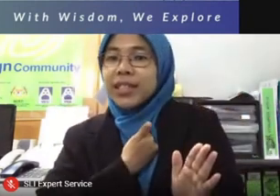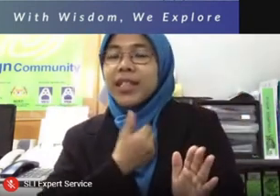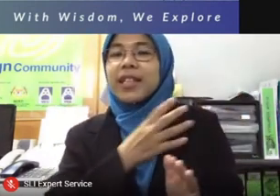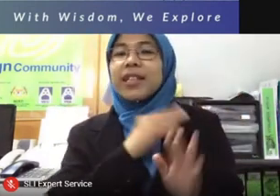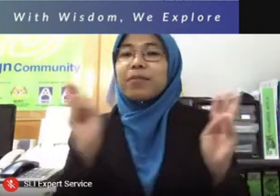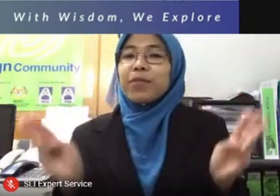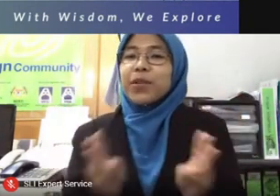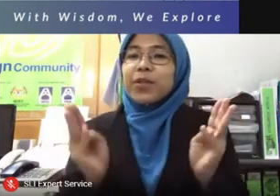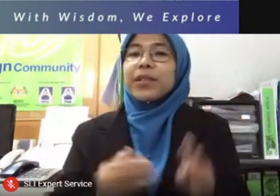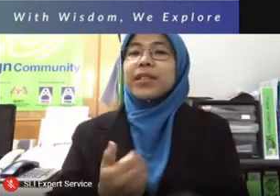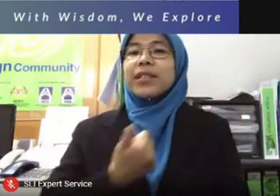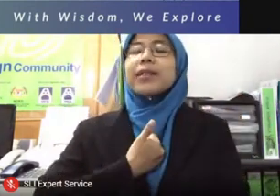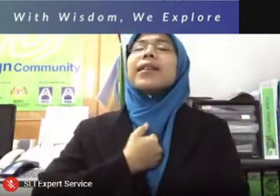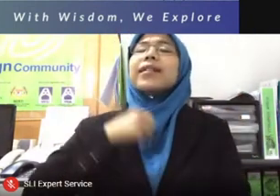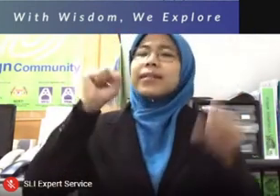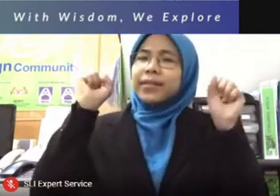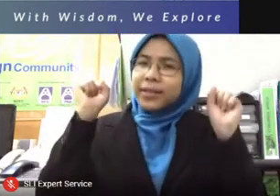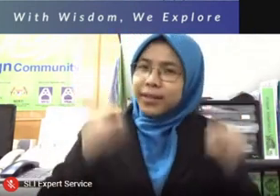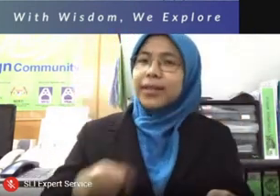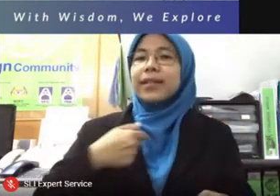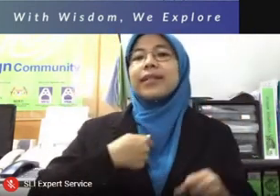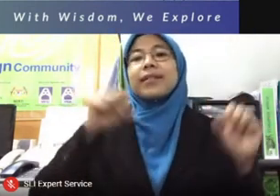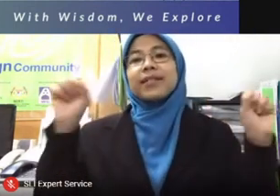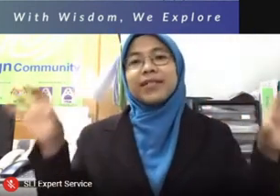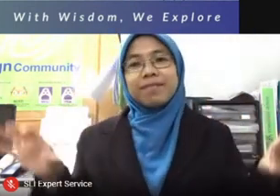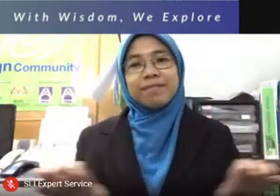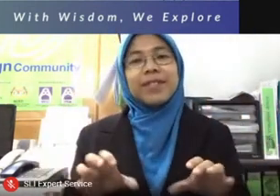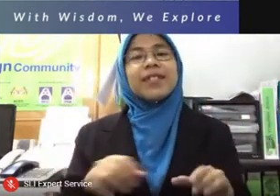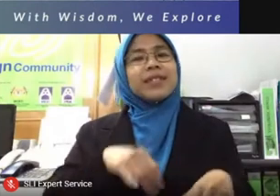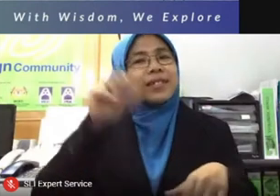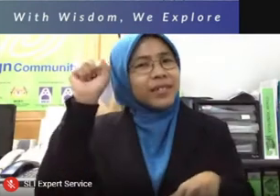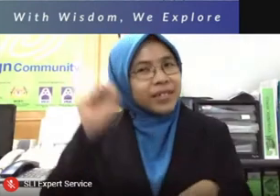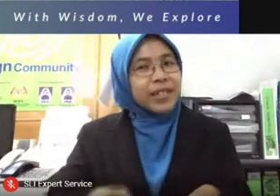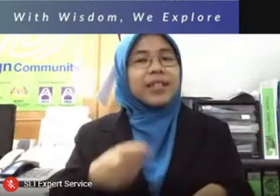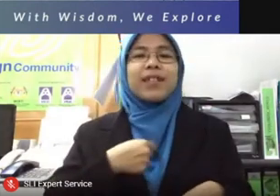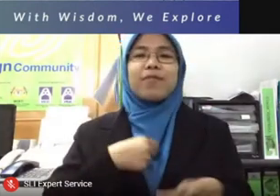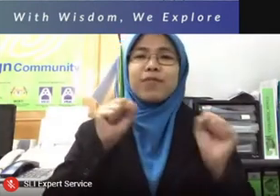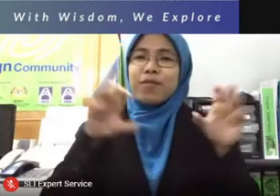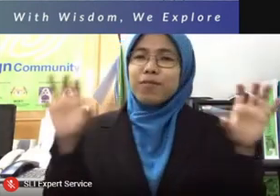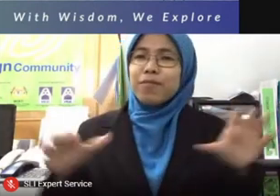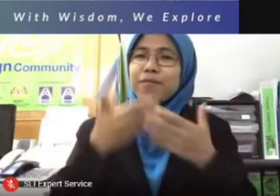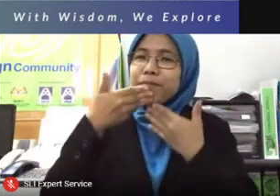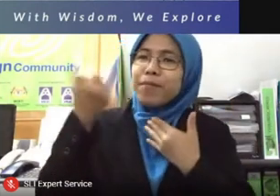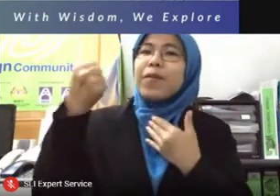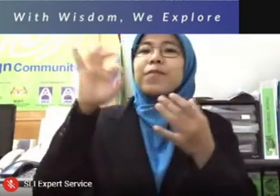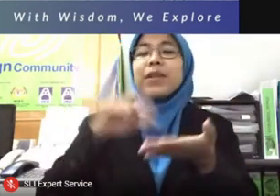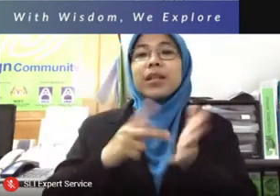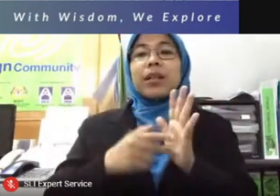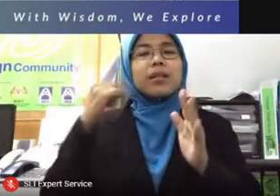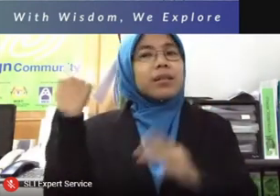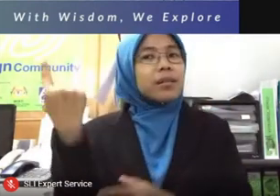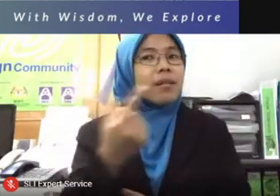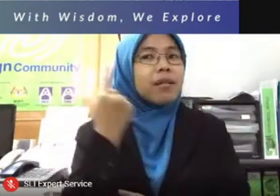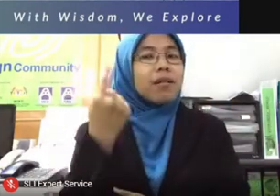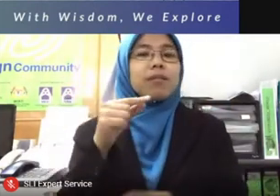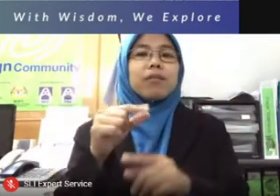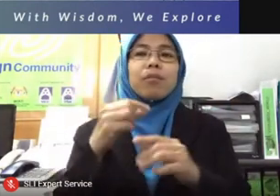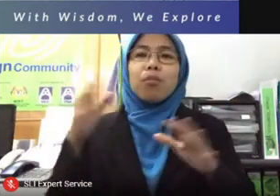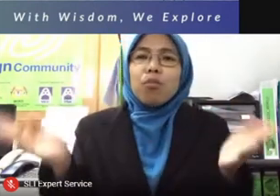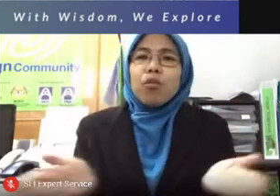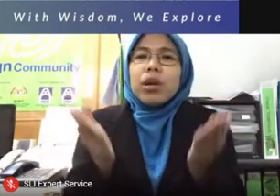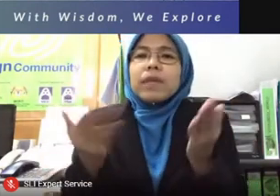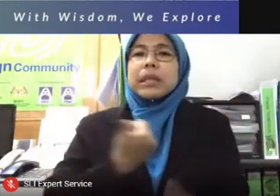motivasi diri sendiri. Yes, I can do it. Yes, I can make it. Okay? So, kita kena sentiasa